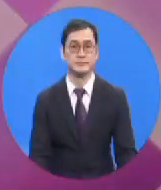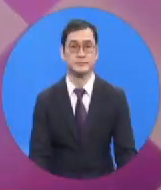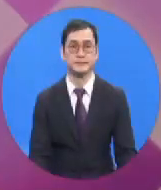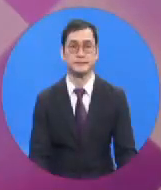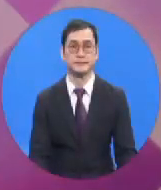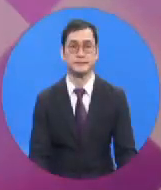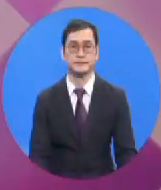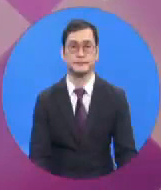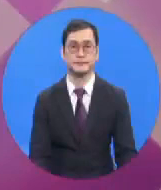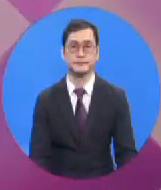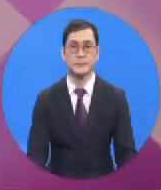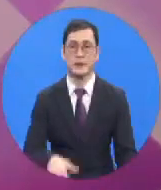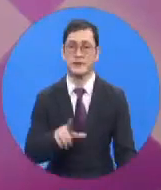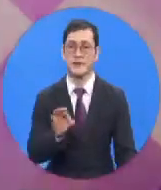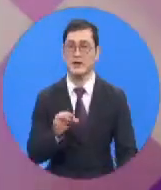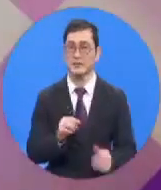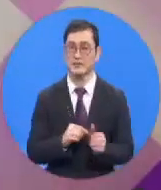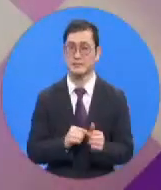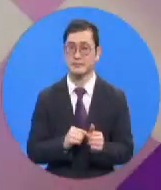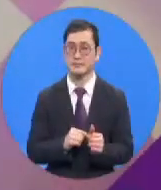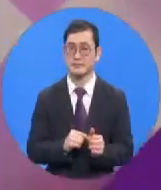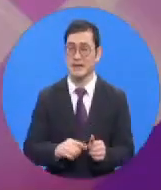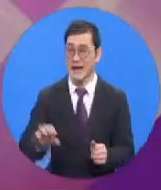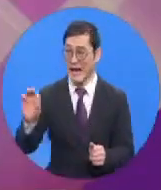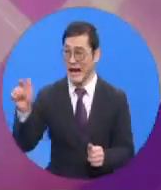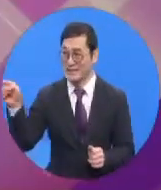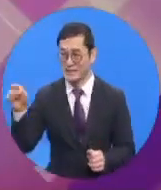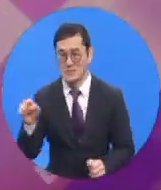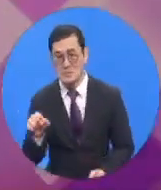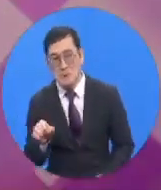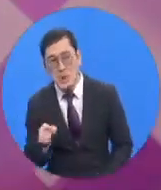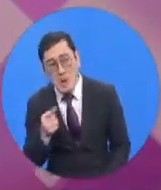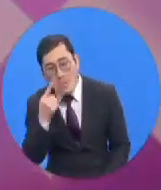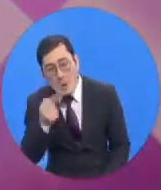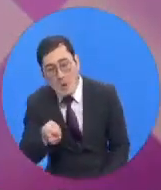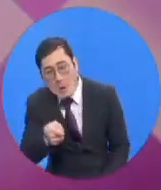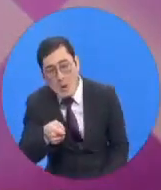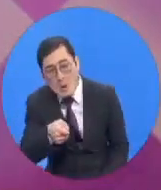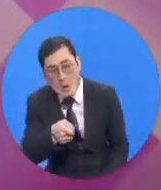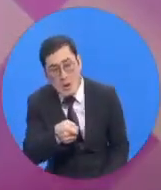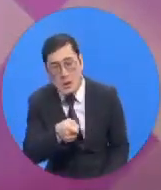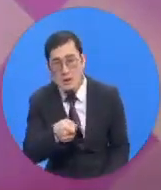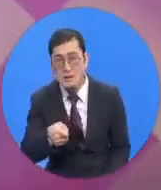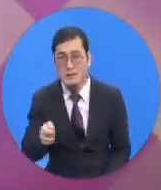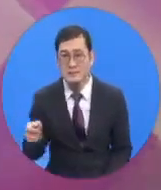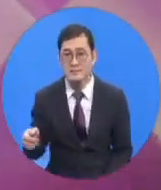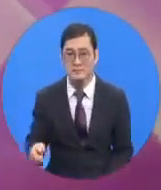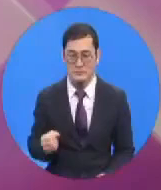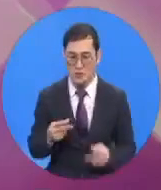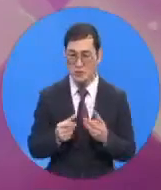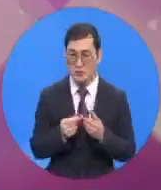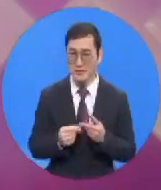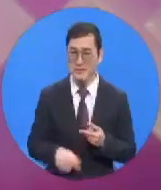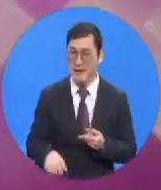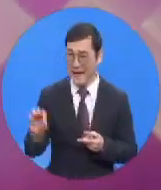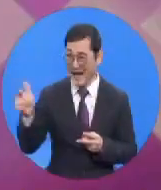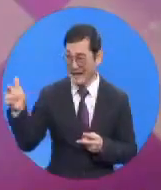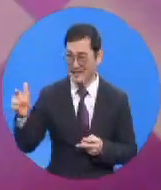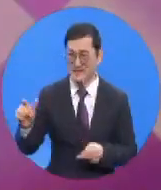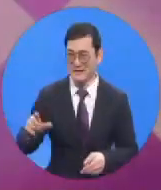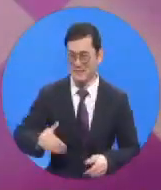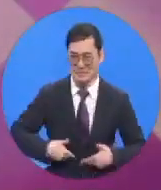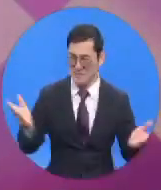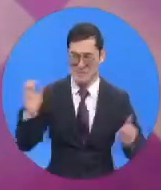네, 정진석 의원은 안철수 대표 간만 본다 이렇게 굉장히 비판을 했고 또 김영우 전 의원은 안철수 대표를 거론하지 말라는 건 굉장히 오만한